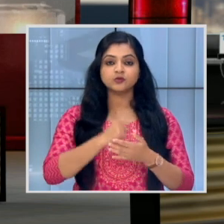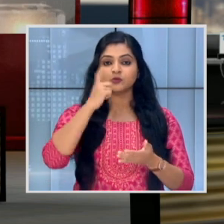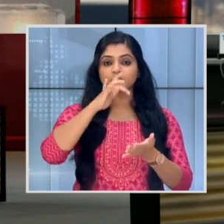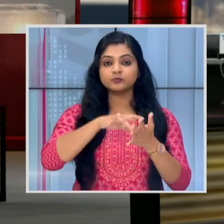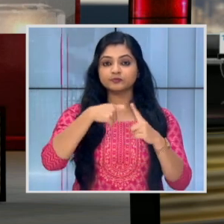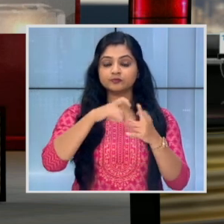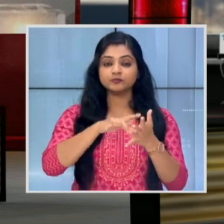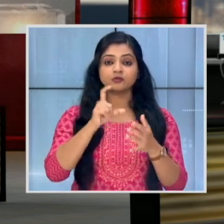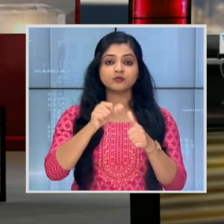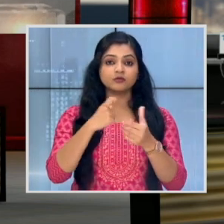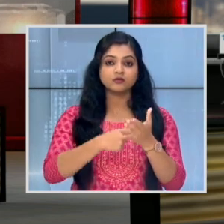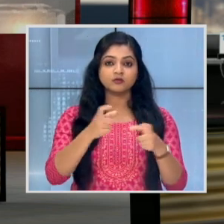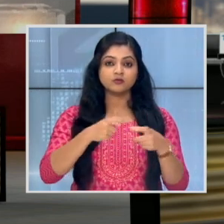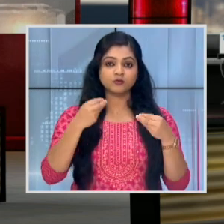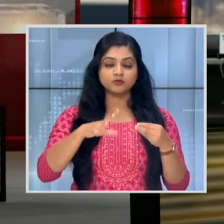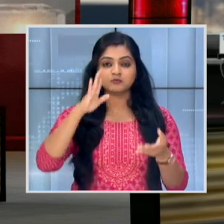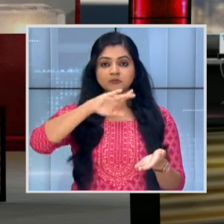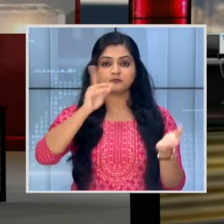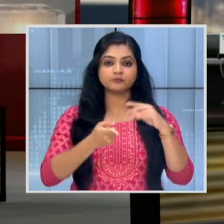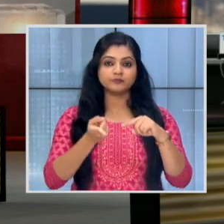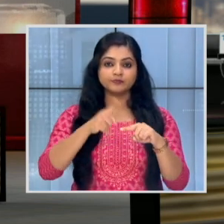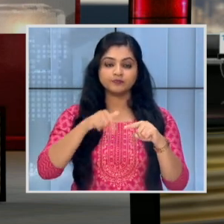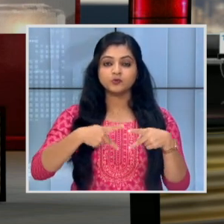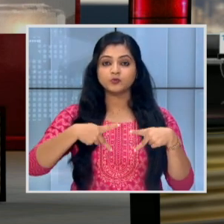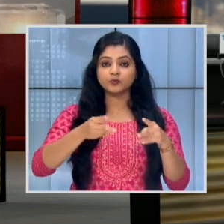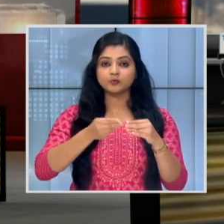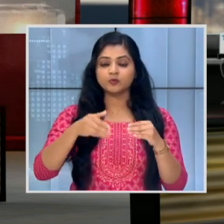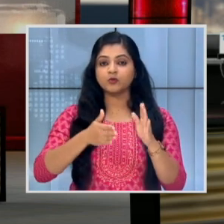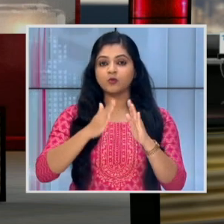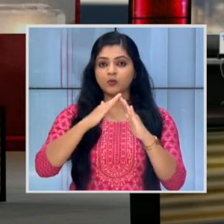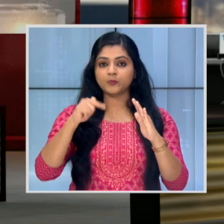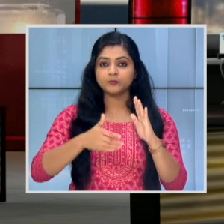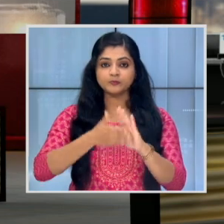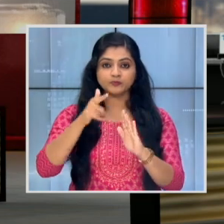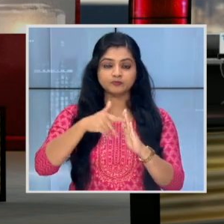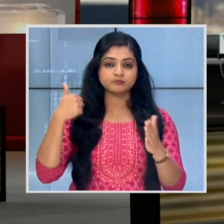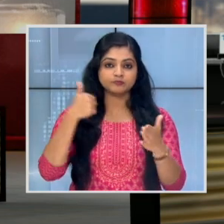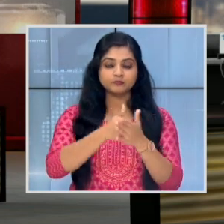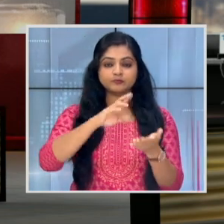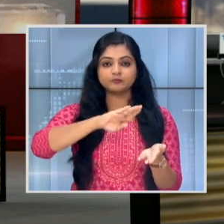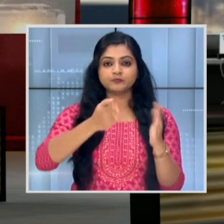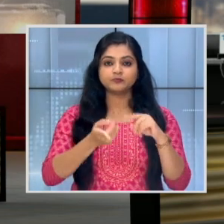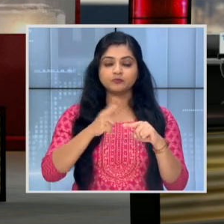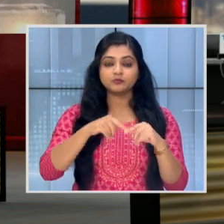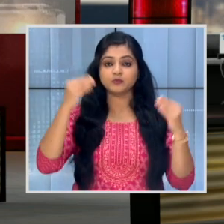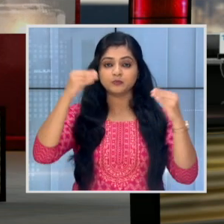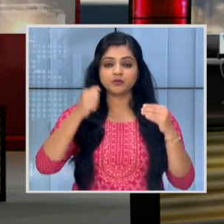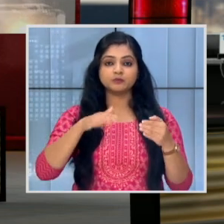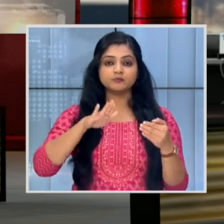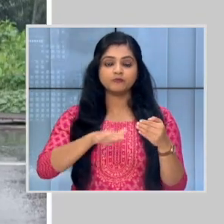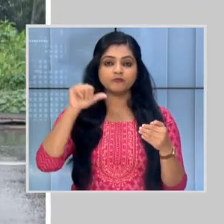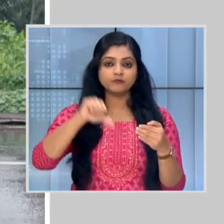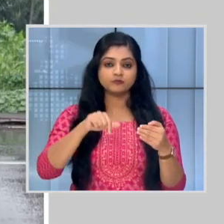കോഴിക്കോട് കോടഞ്ചേരിയിൽ കാർ നിയന്ത്രണം വിട്ട് തലകീഴായി മറിഞ്ഞു. റോഡരികിലെ വീടിൻ്റെ മതിലിടിച്ച് തലകീഴായി മറിയുകയായിരുന്നു. മഴ കാരണം ബ്രേക്കിട്ടപ്പോൾ